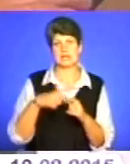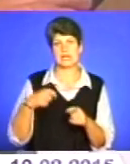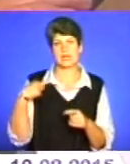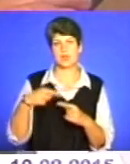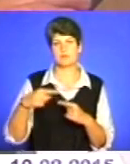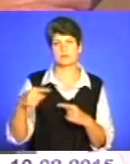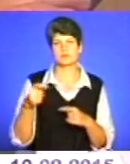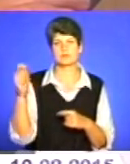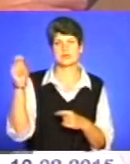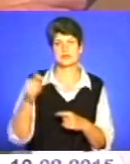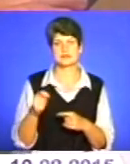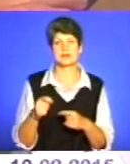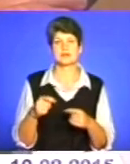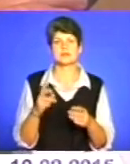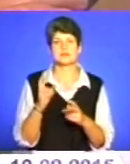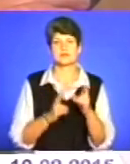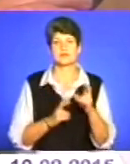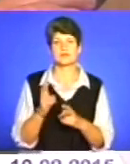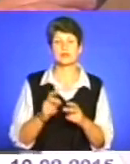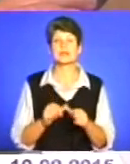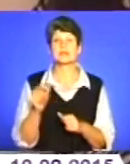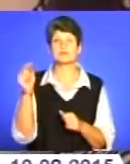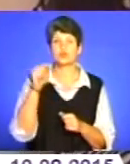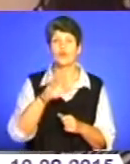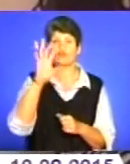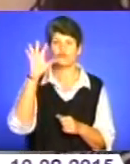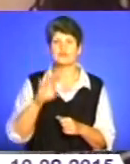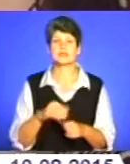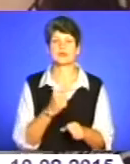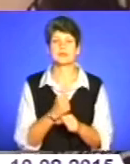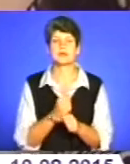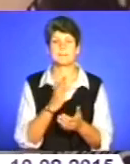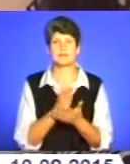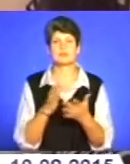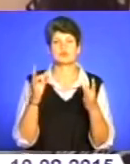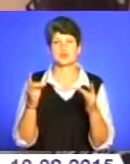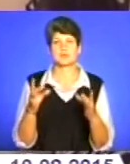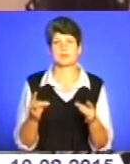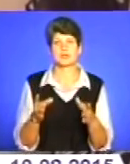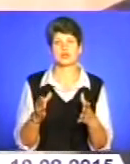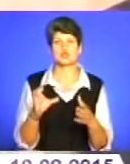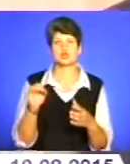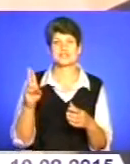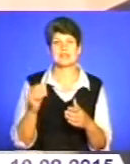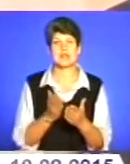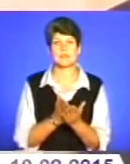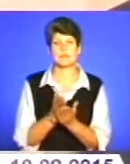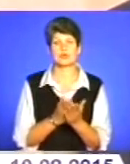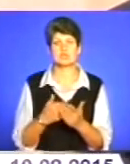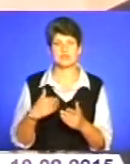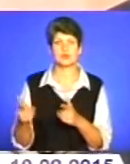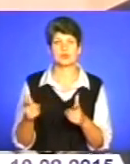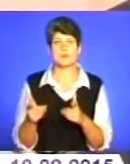роботу довозитимуть заводським транспортом. Окрім того, усі робітники матимуть пакет соціальних послуг. Ми готові